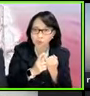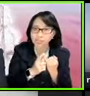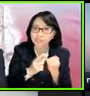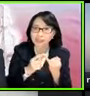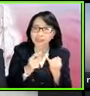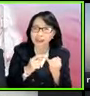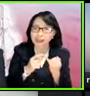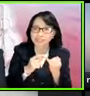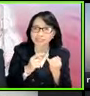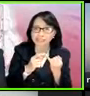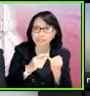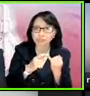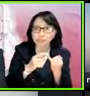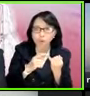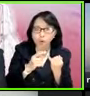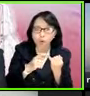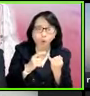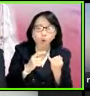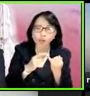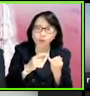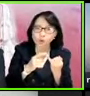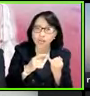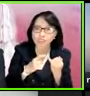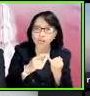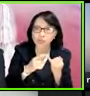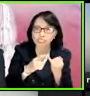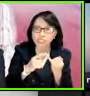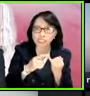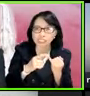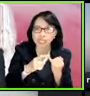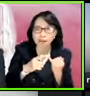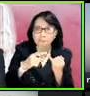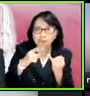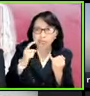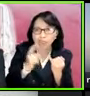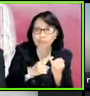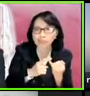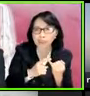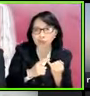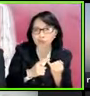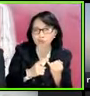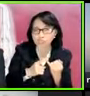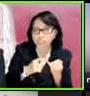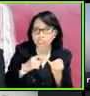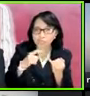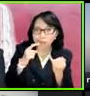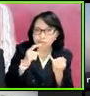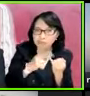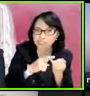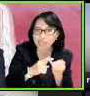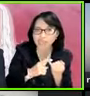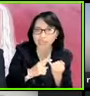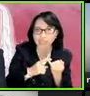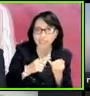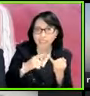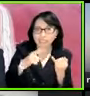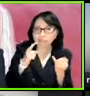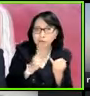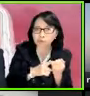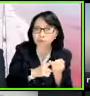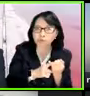oleh karena alasan itu orang Yahudi ingin menangkap Paulus ingin memenjarakan